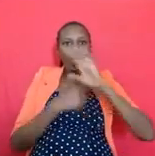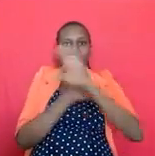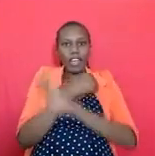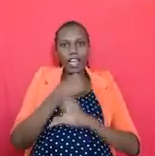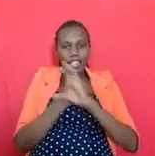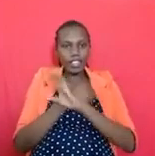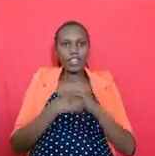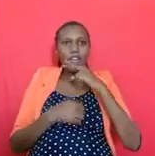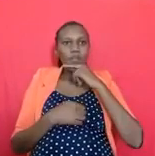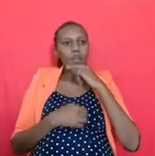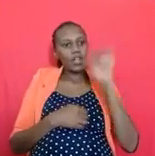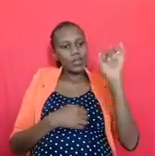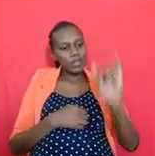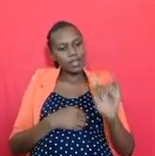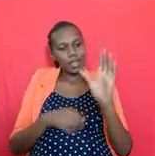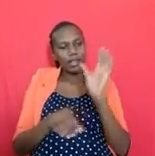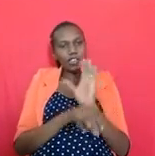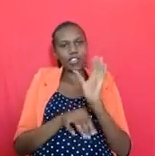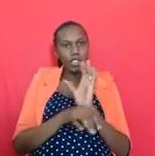Adhuri muguti kwa goku.